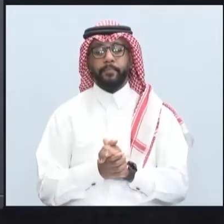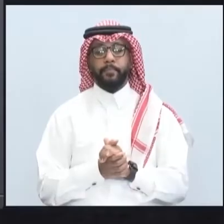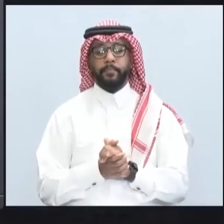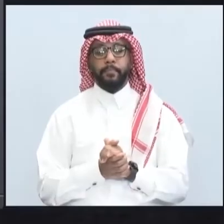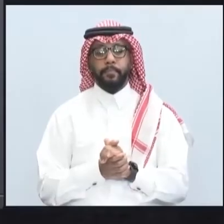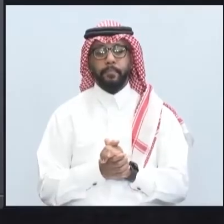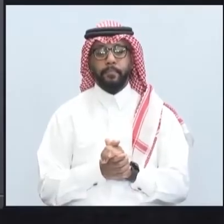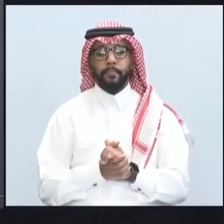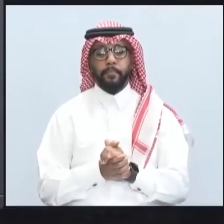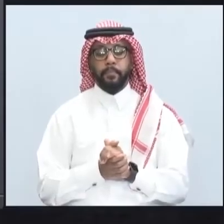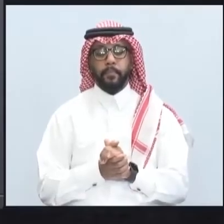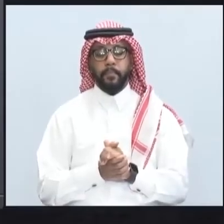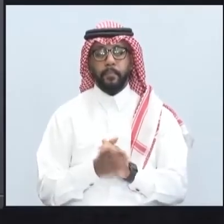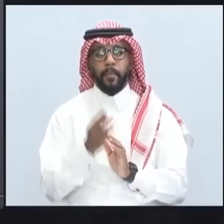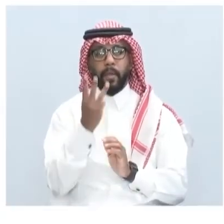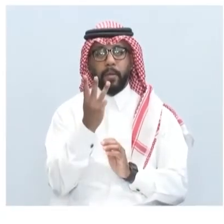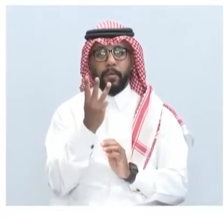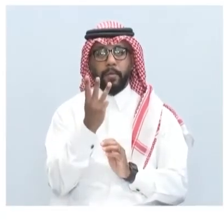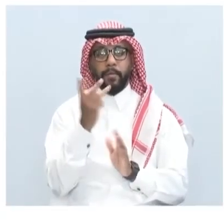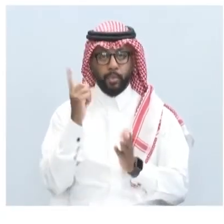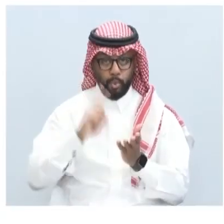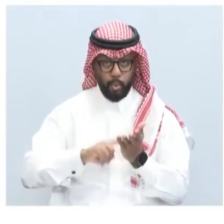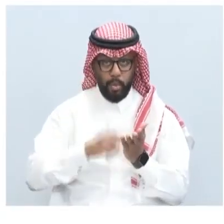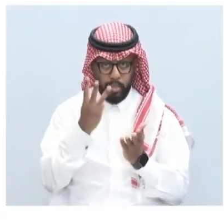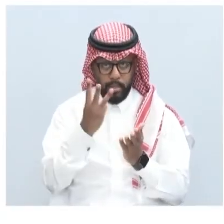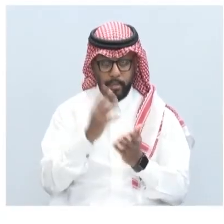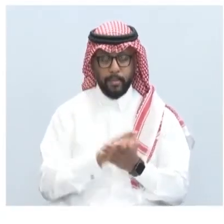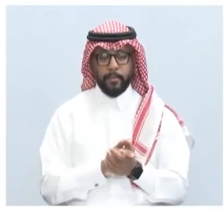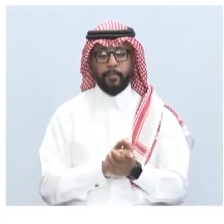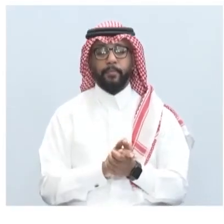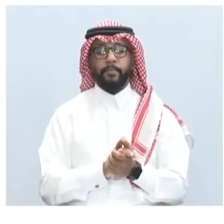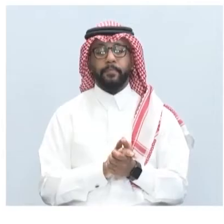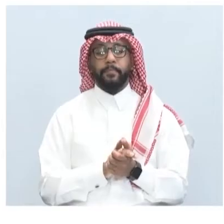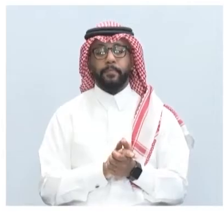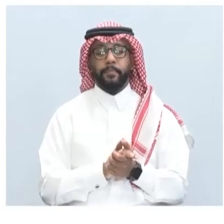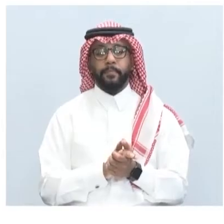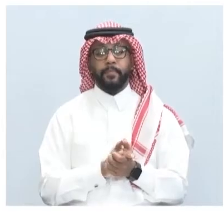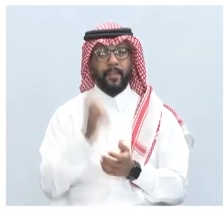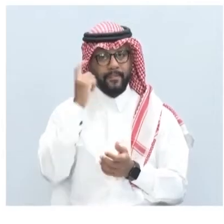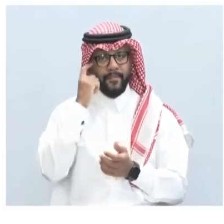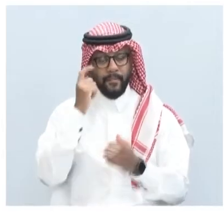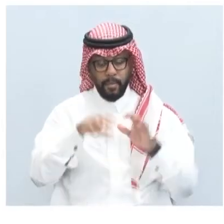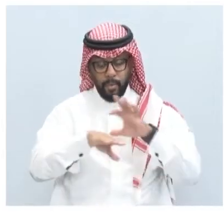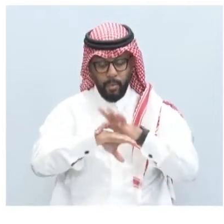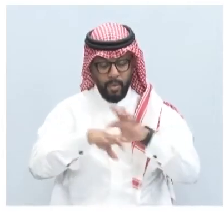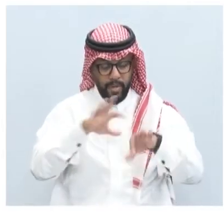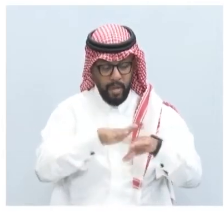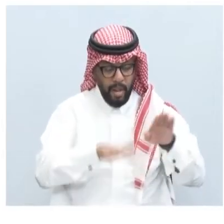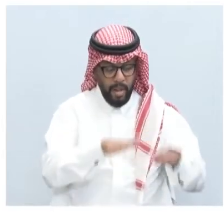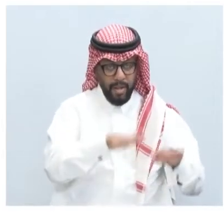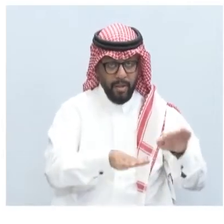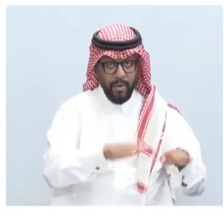الشرط الثالث يا ابناء بارك الله فيكم ان يكون الخف او الجورب طاهرين